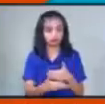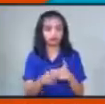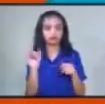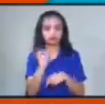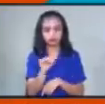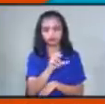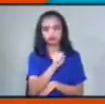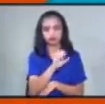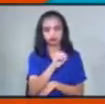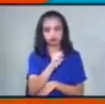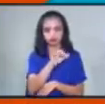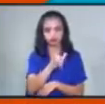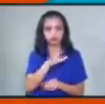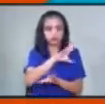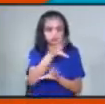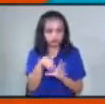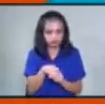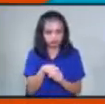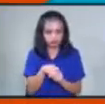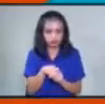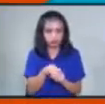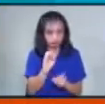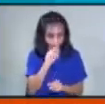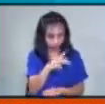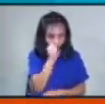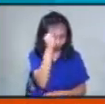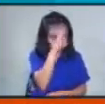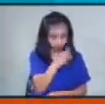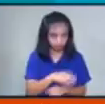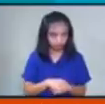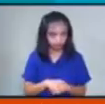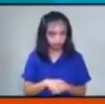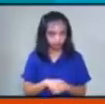sosya, involve po namin. Okay, sir?